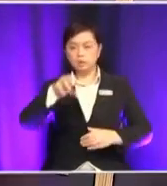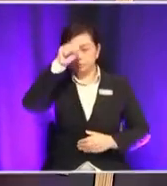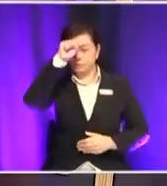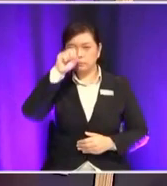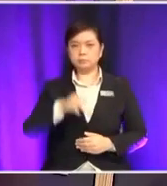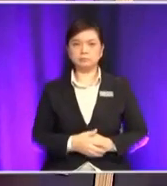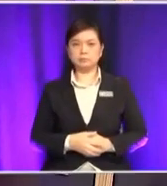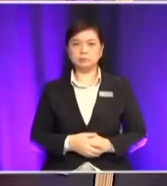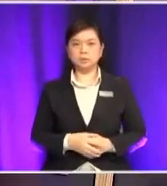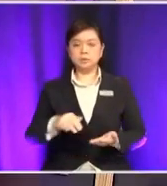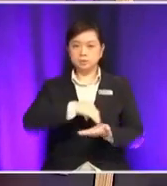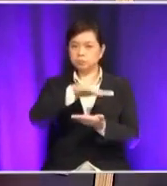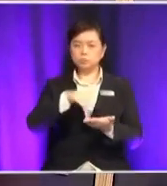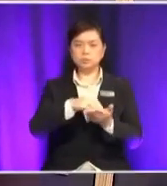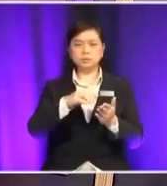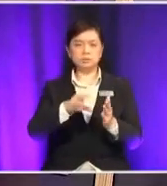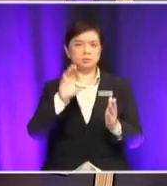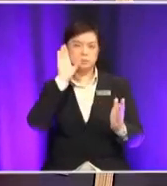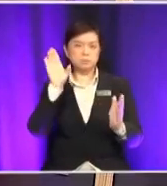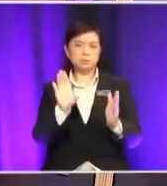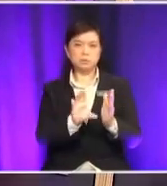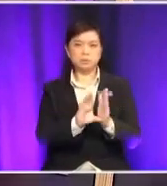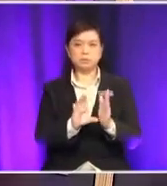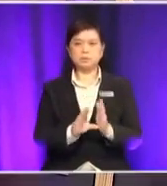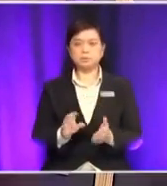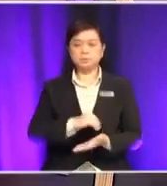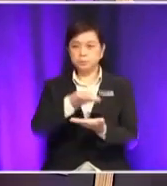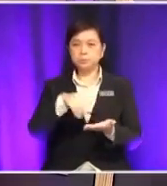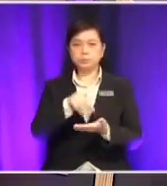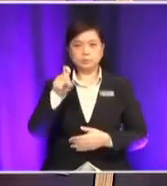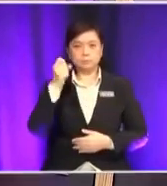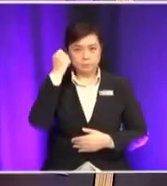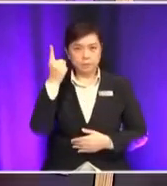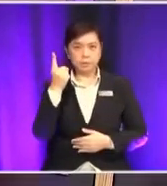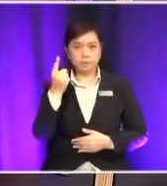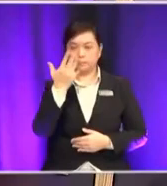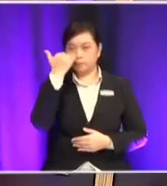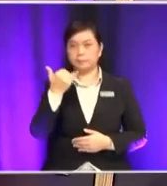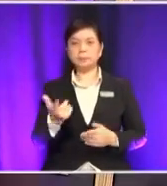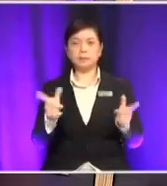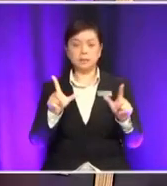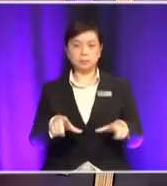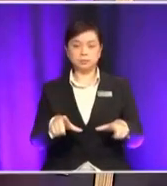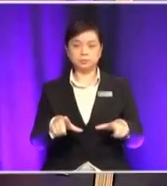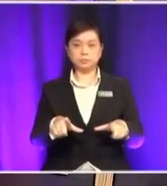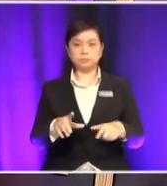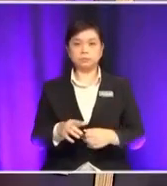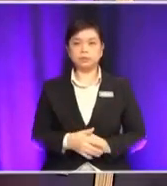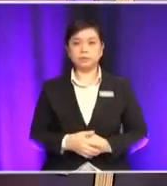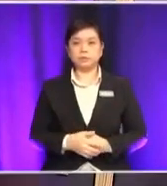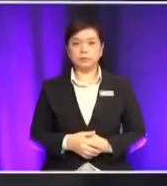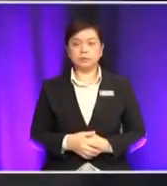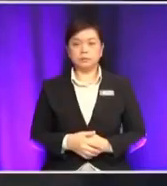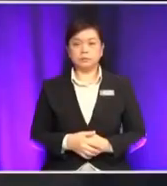Hmm saya enggak susah lah Ya untuk kena paham kenapa dia Jadi begitu ya Oke so Ana fasa ada apa-apa masalah oke ikan